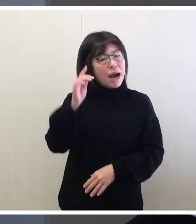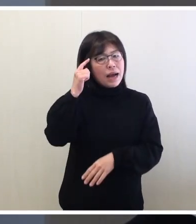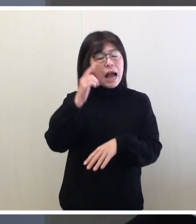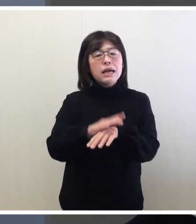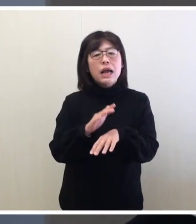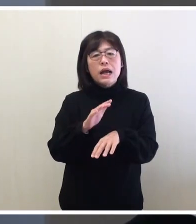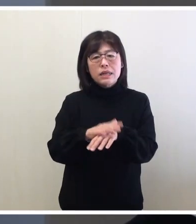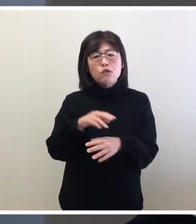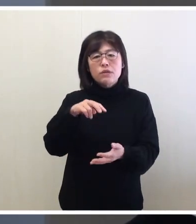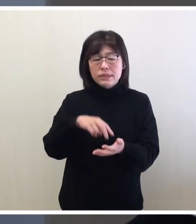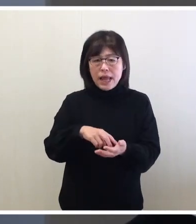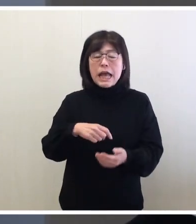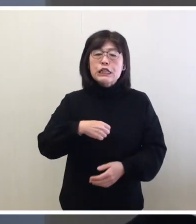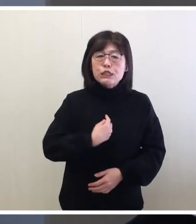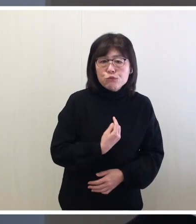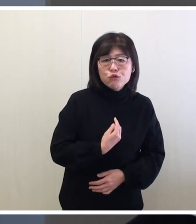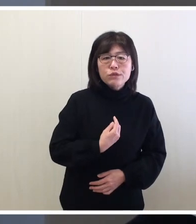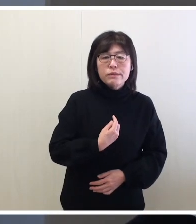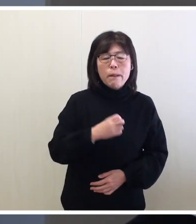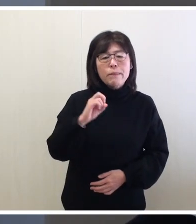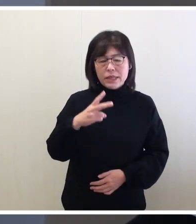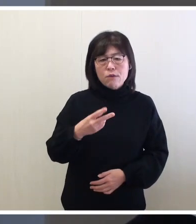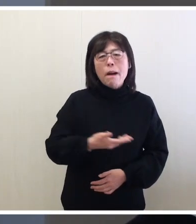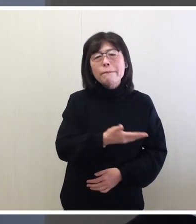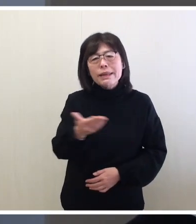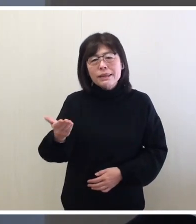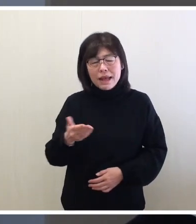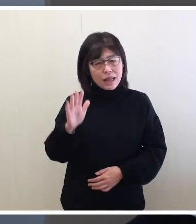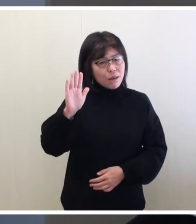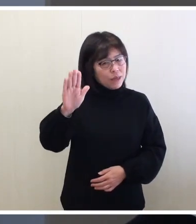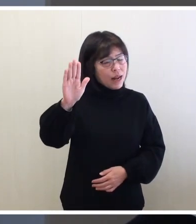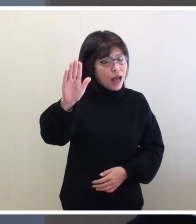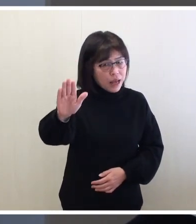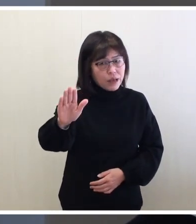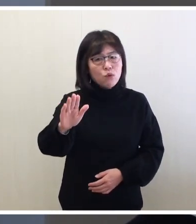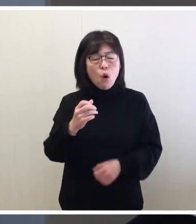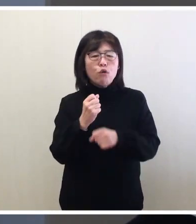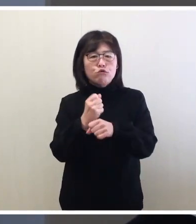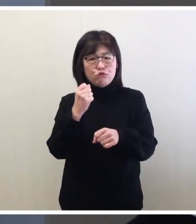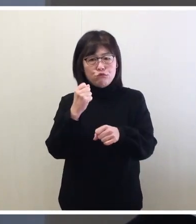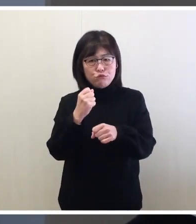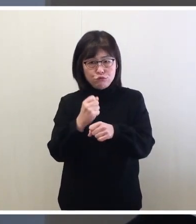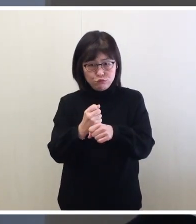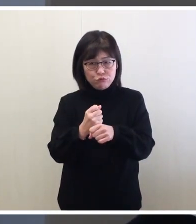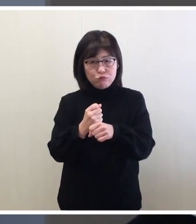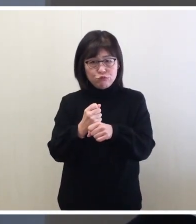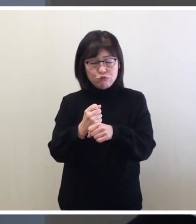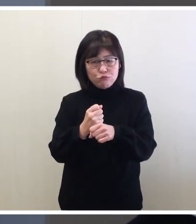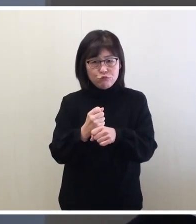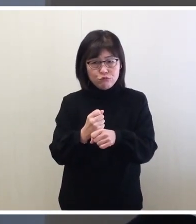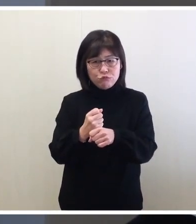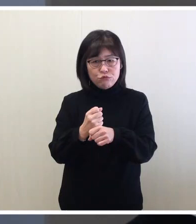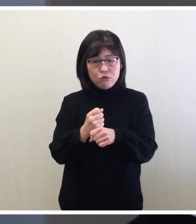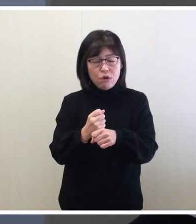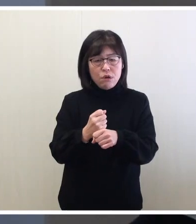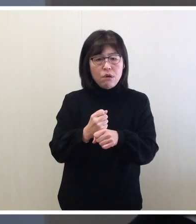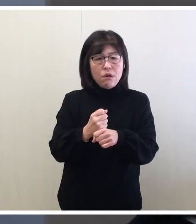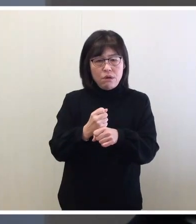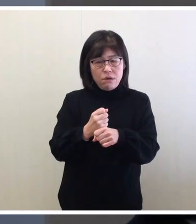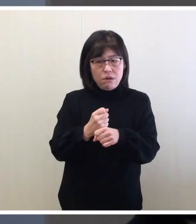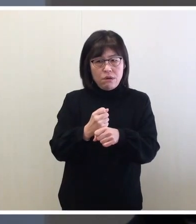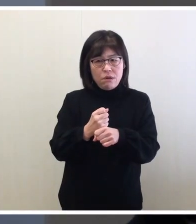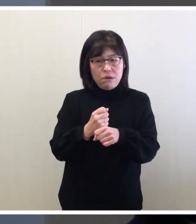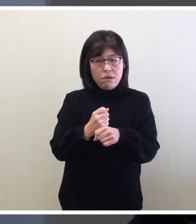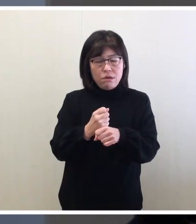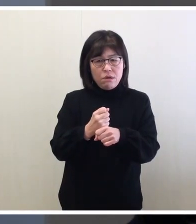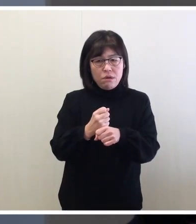トとして、自分でみんなで未来を起動するオープンイノベーションパークということを掲